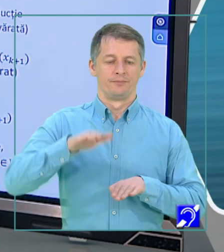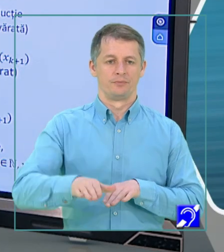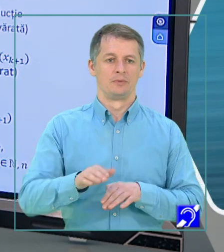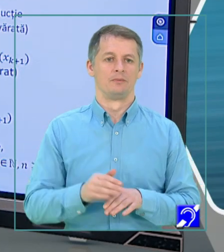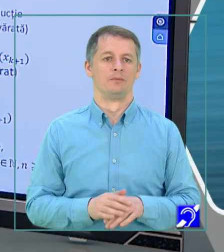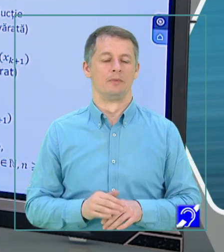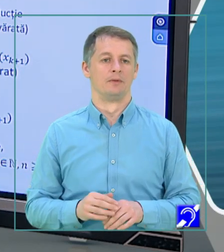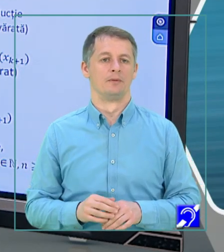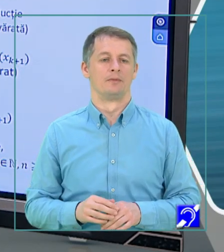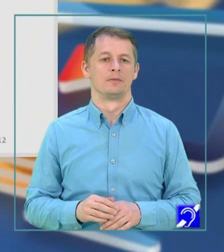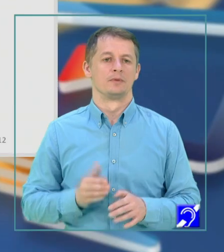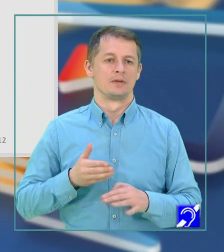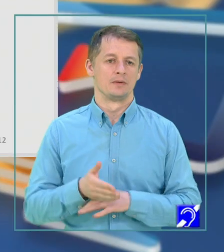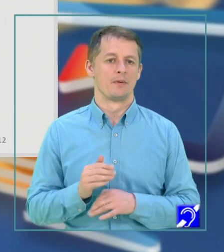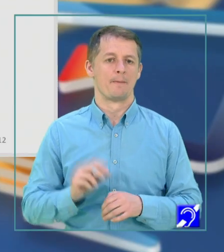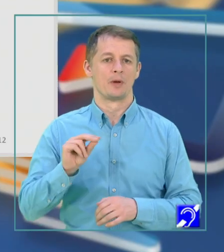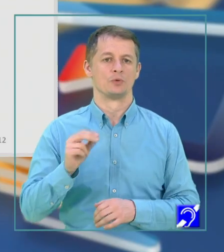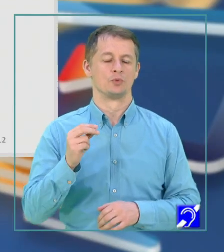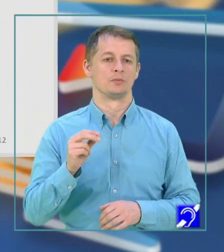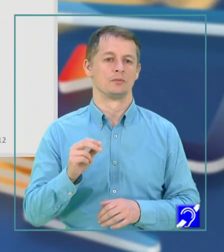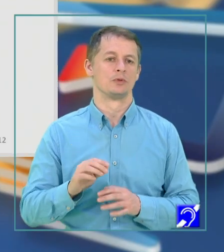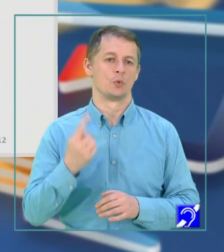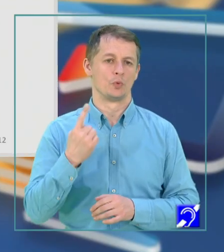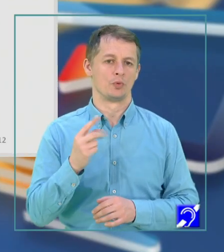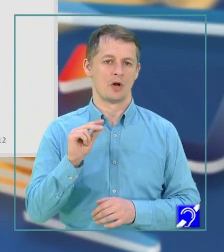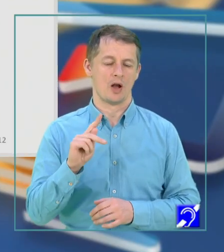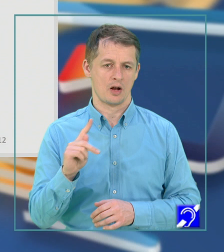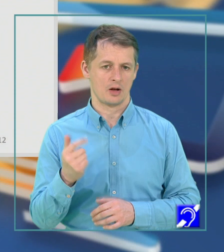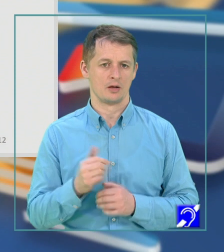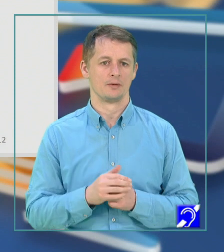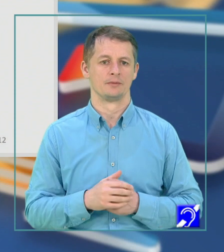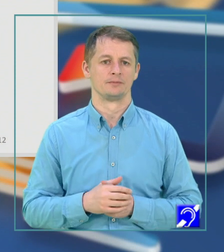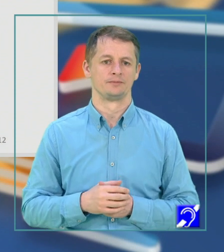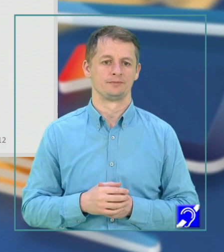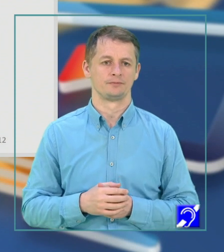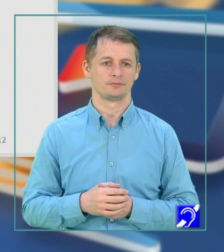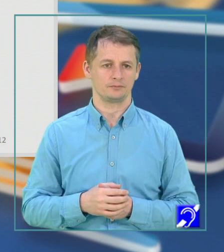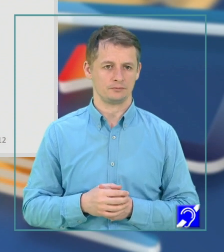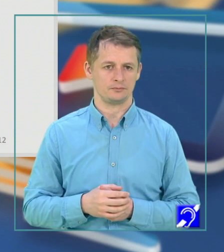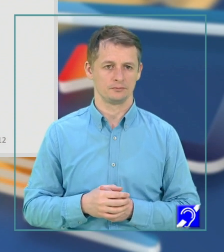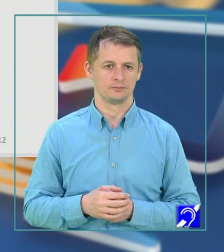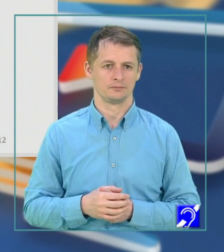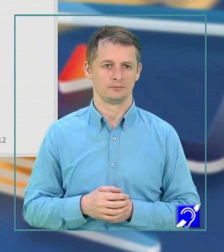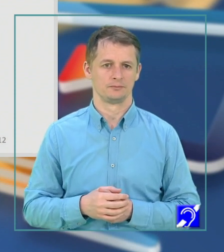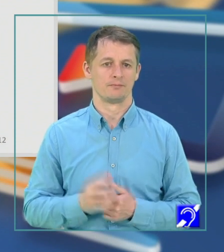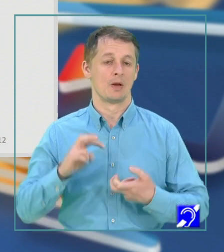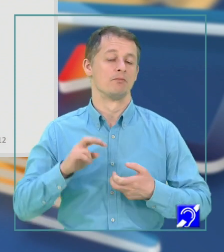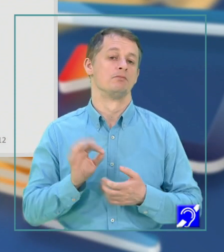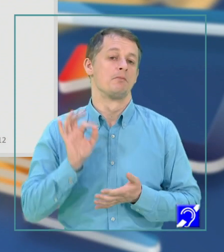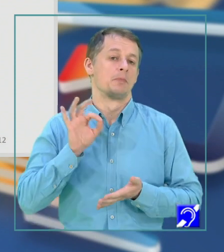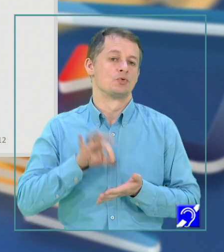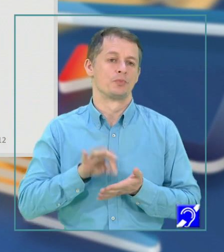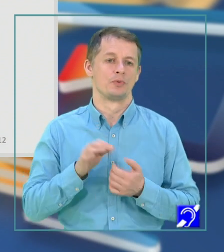pasul K la pasul K plus 1. K este un număr natural mai mare sau egal cu 2 în problema noastră. Vom presupune P